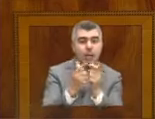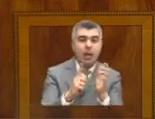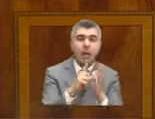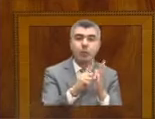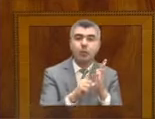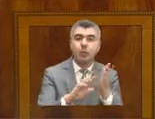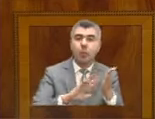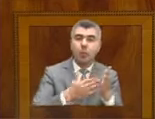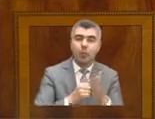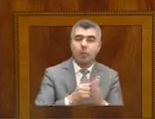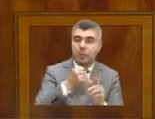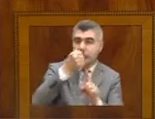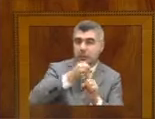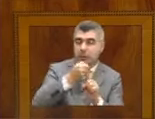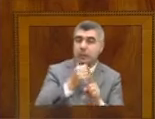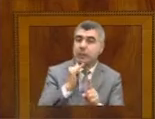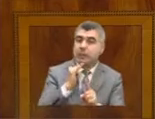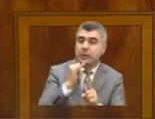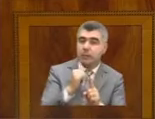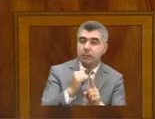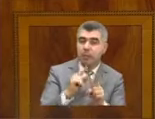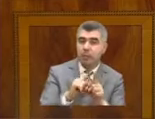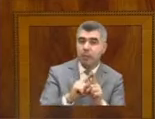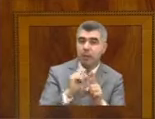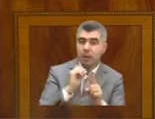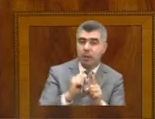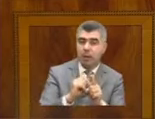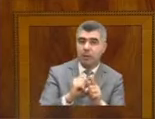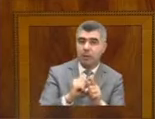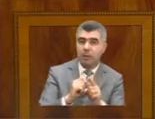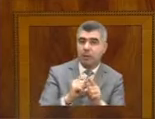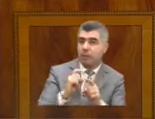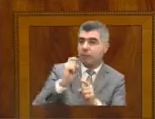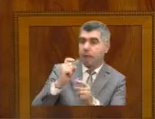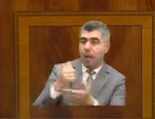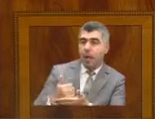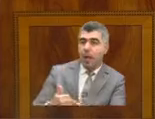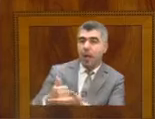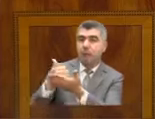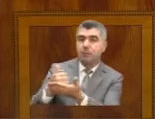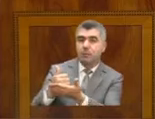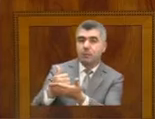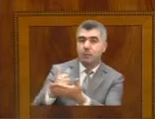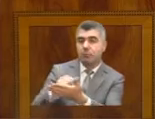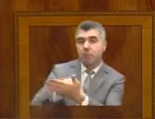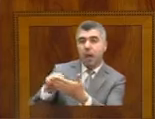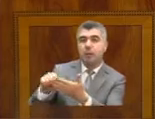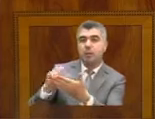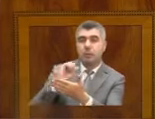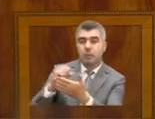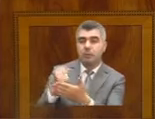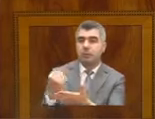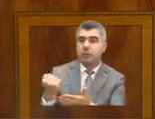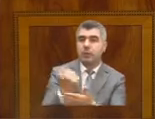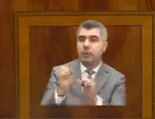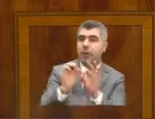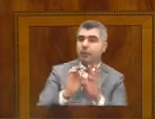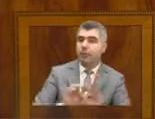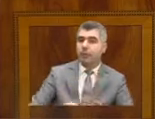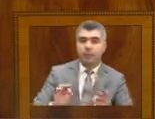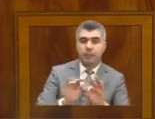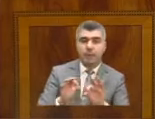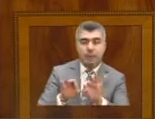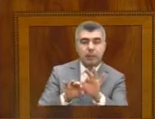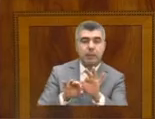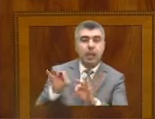من خلال العمل على تحسين أداء السياسة المساهماتية للدولة عبر تفعيل توجهاتها الاستراتيجية